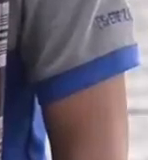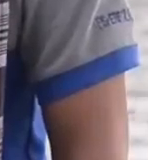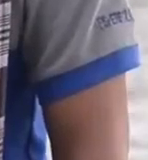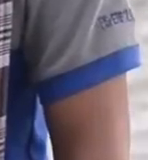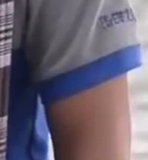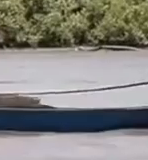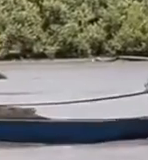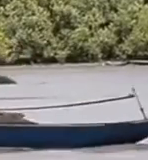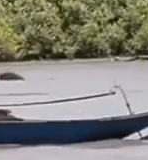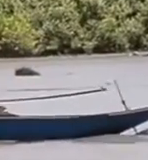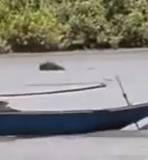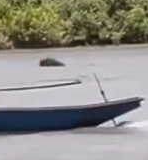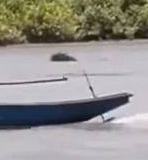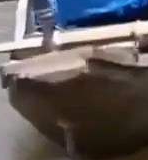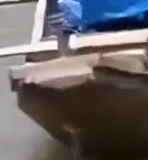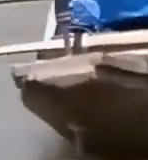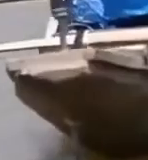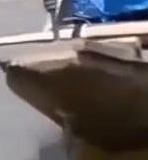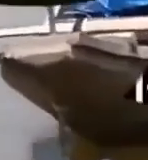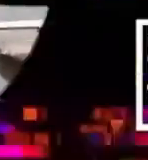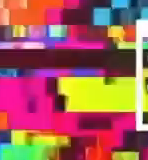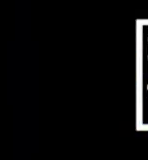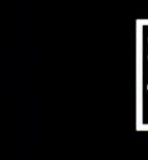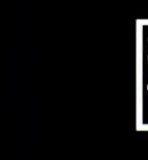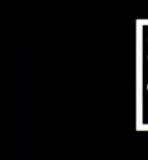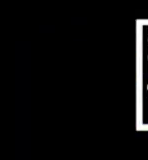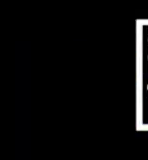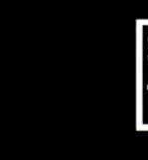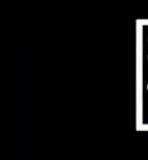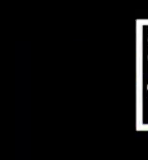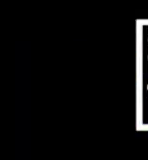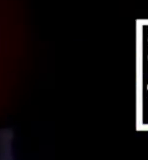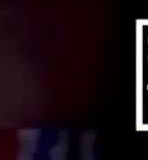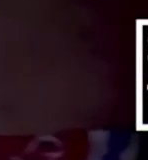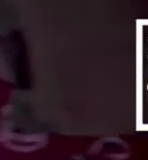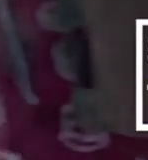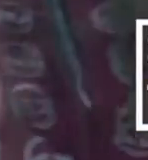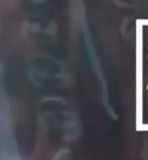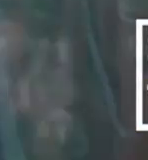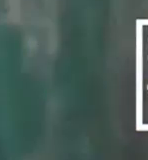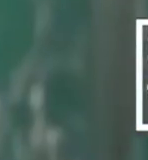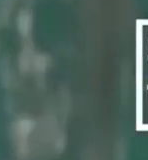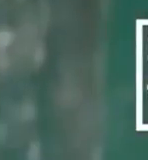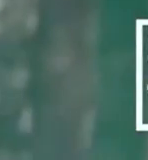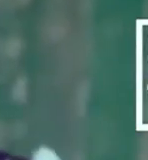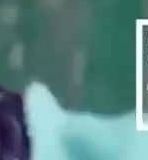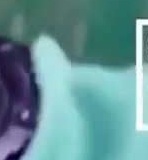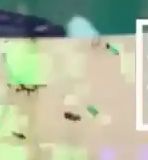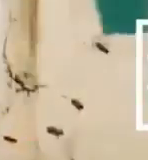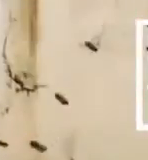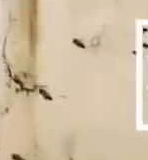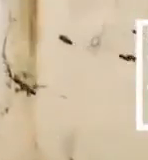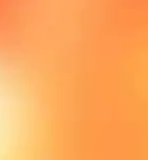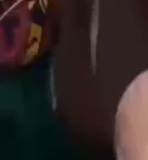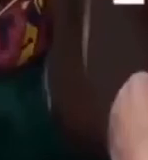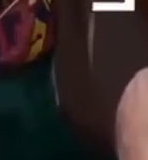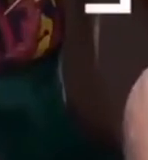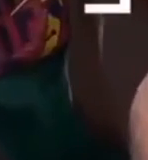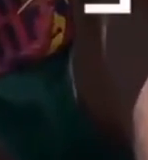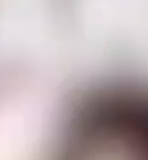pag nasalaot kami. So kami, ano ang laban namin doon? Dalawang ranger po namin na pinagpuputokan po ng baril.